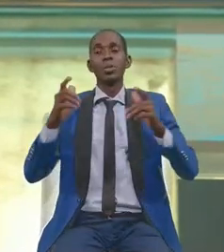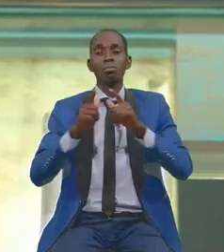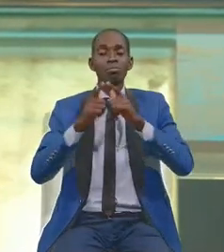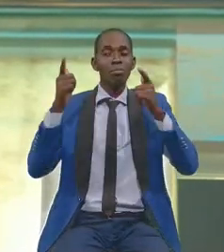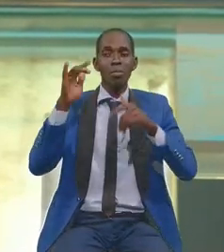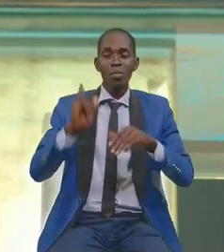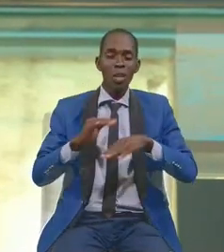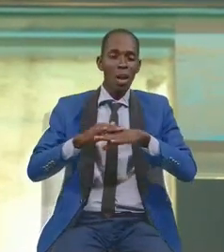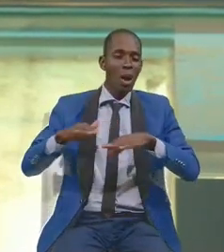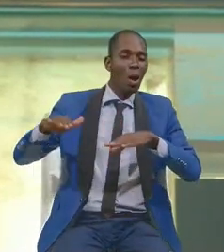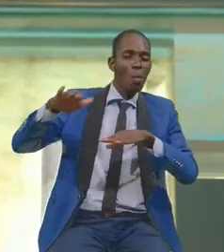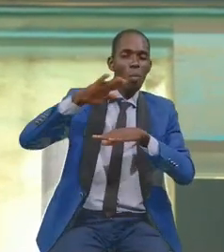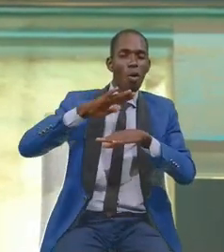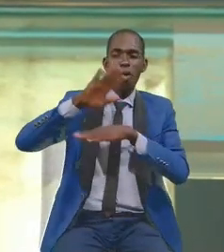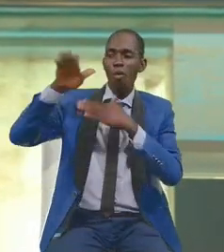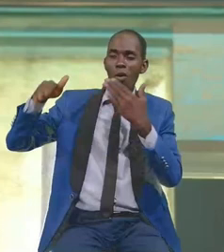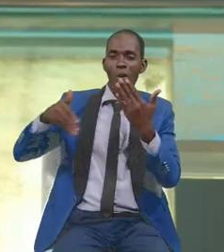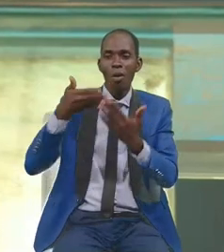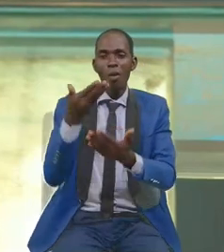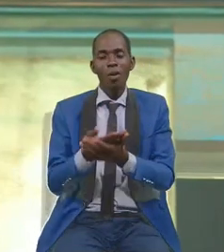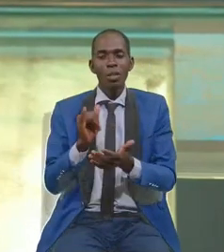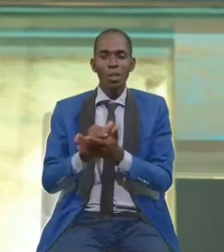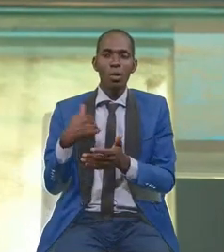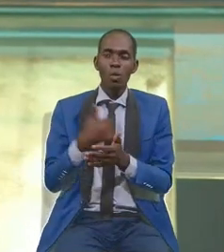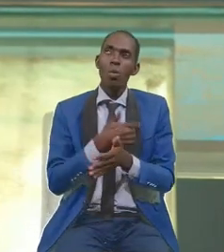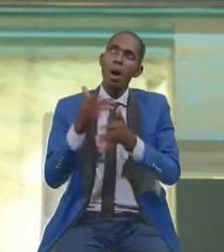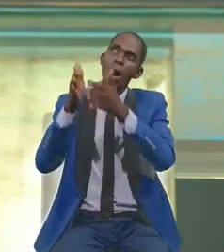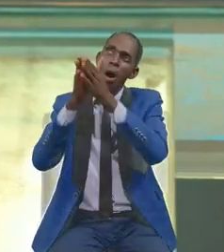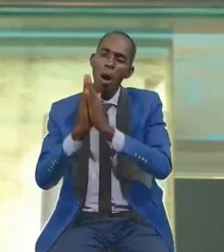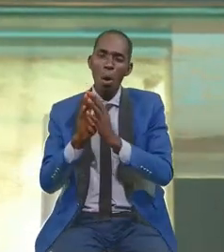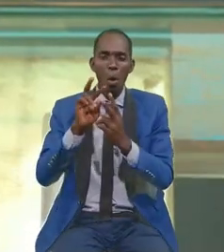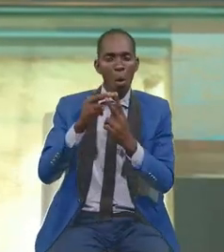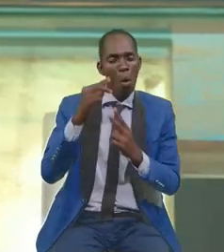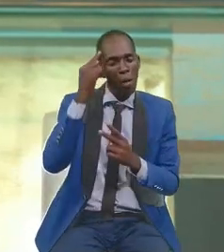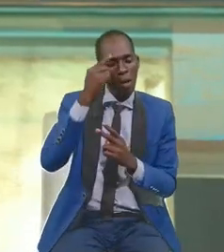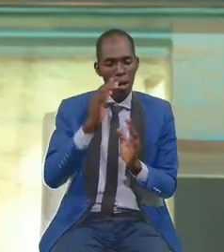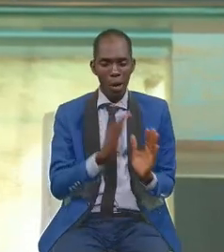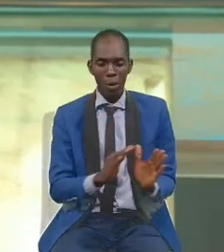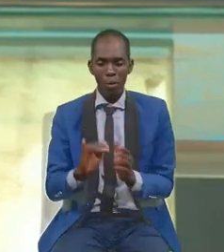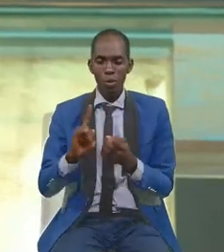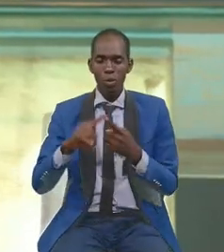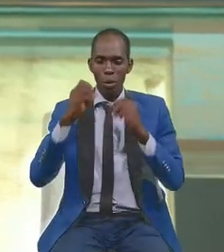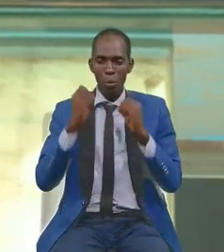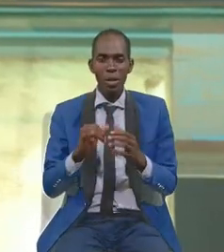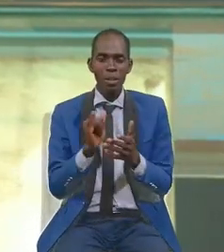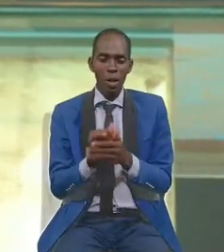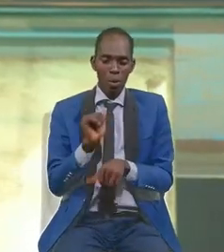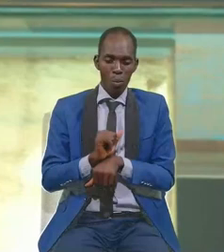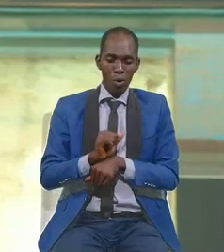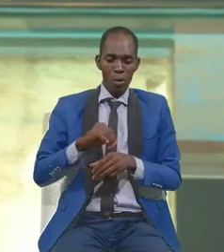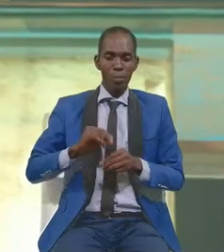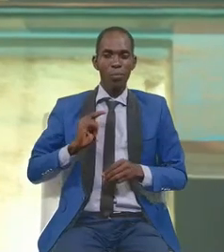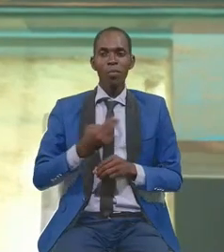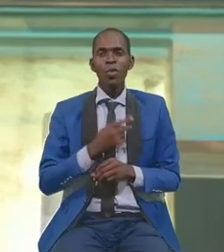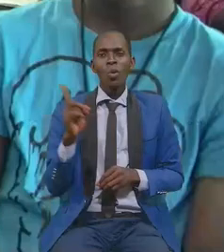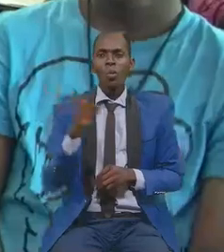qui agit en nous, infiniment au-delà de tout ce que nous demandons ou passons. Où